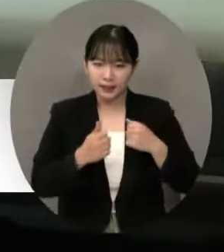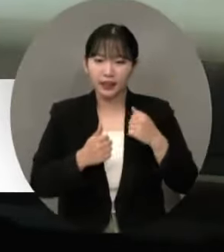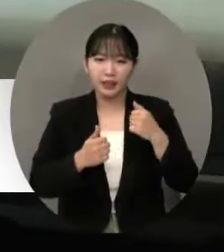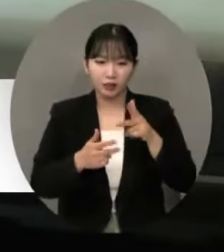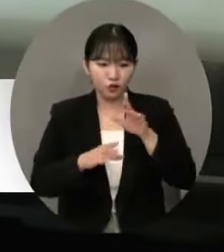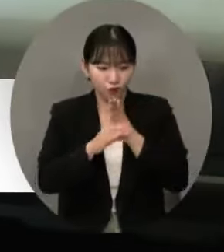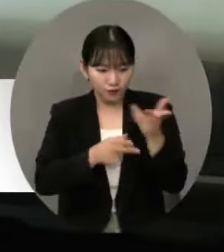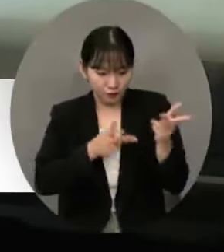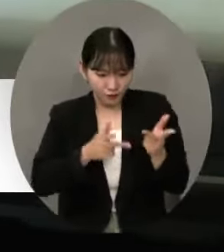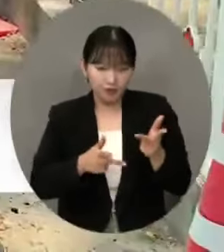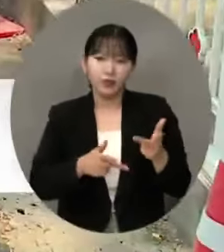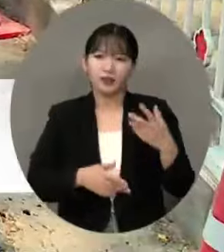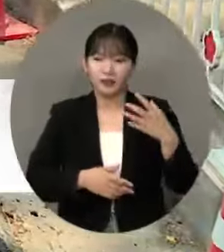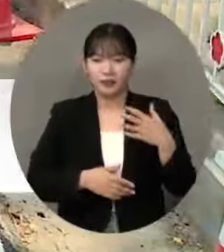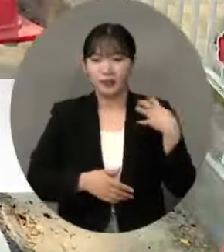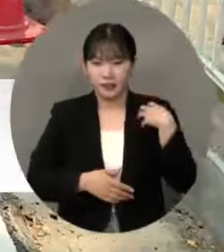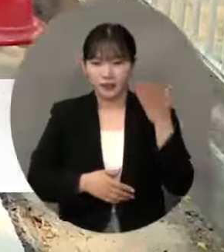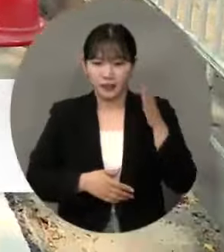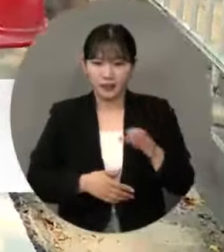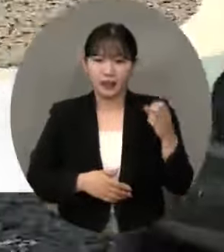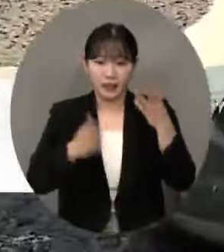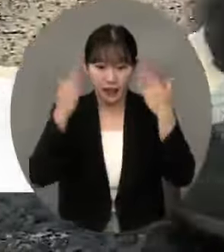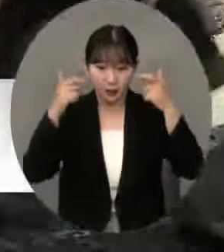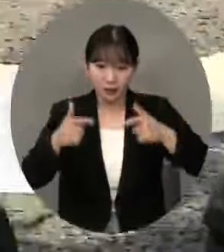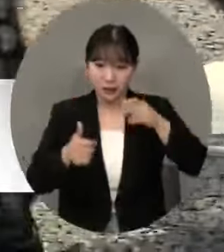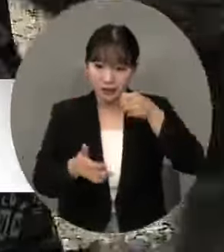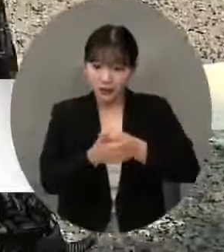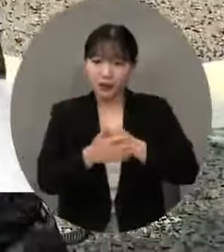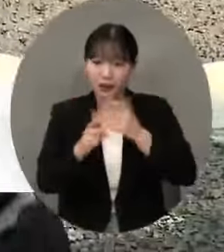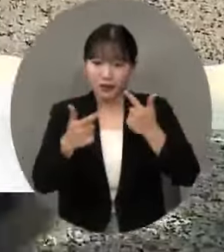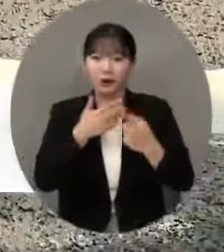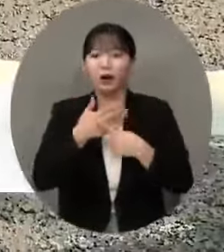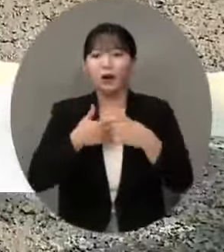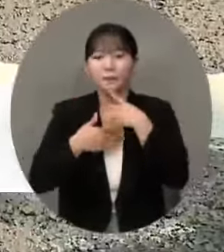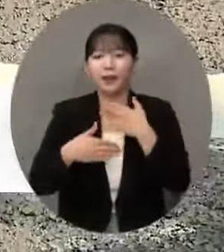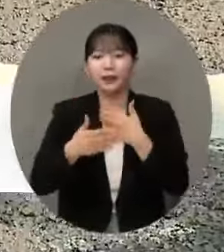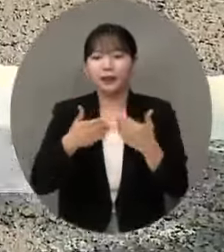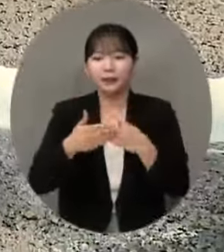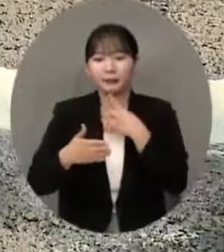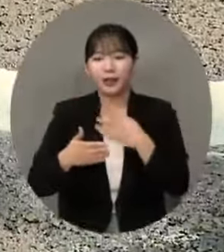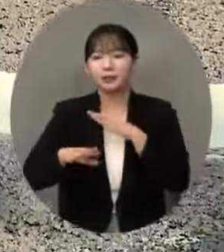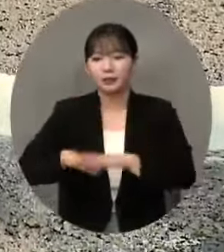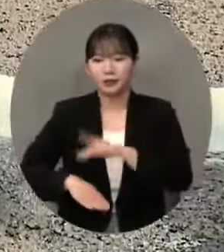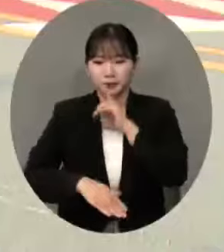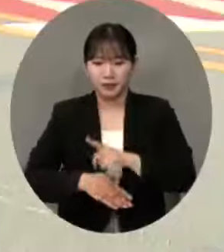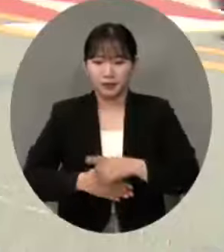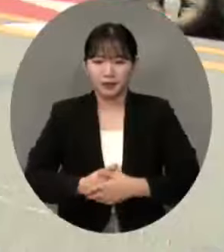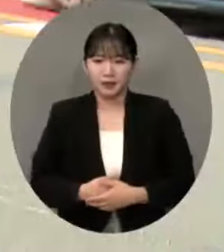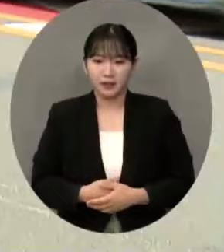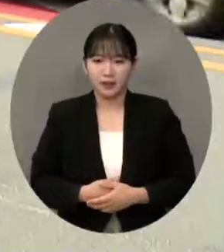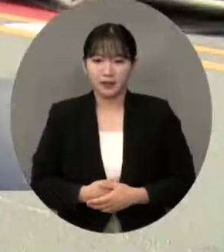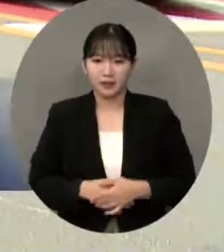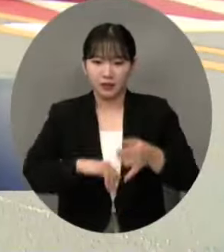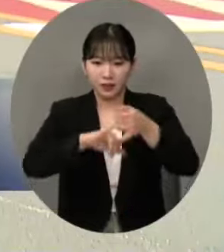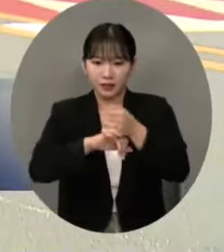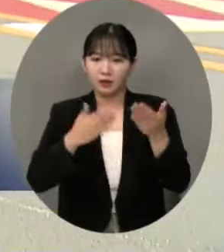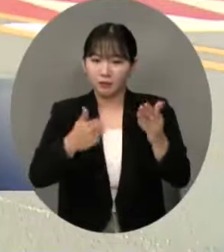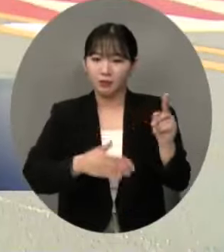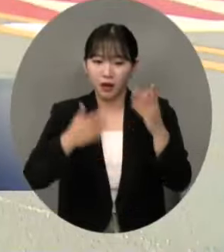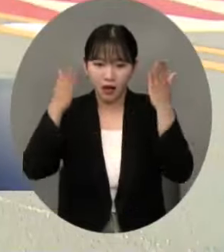나선 건데 스쿨존으로 다시 지정하는 것이 아니라 무늬만 스쿨존을 유지하겠다는 겁니다. 저희가 약속드리는 게